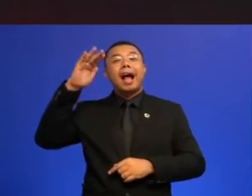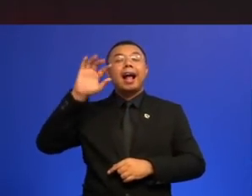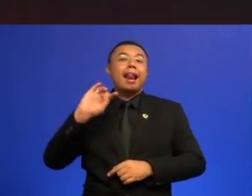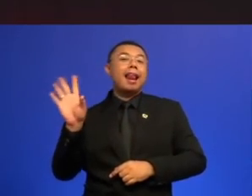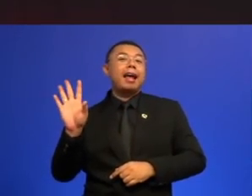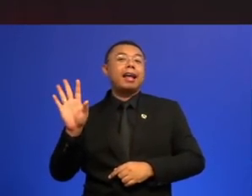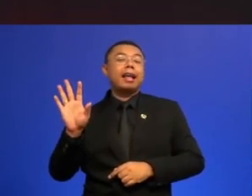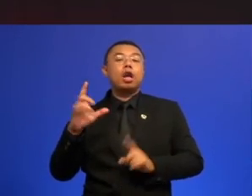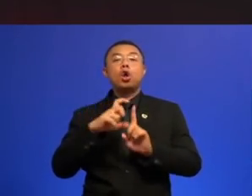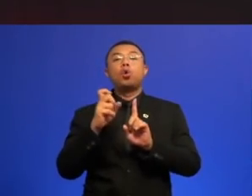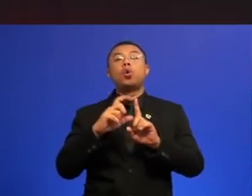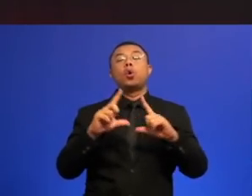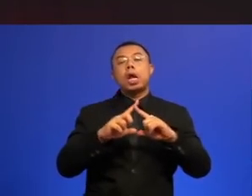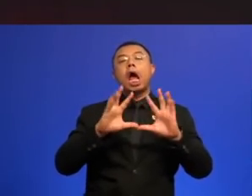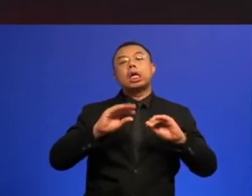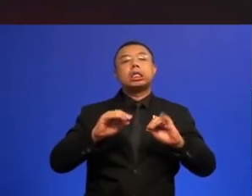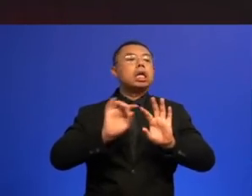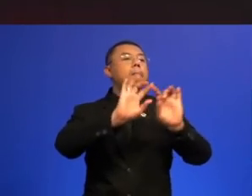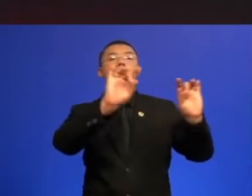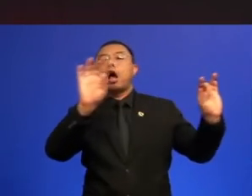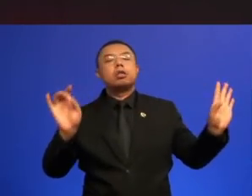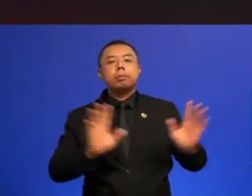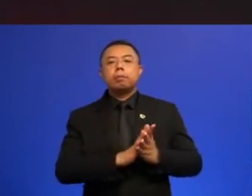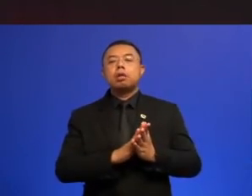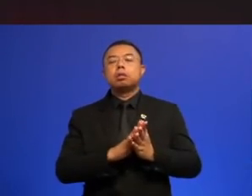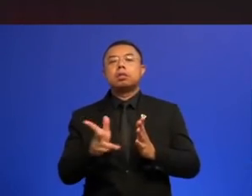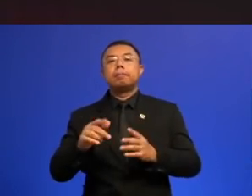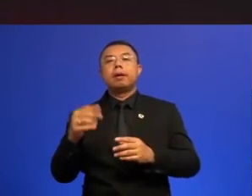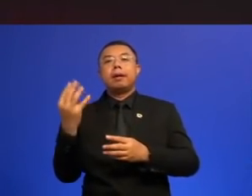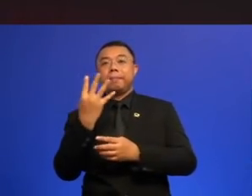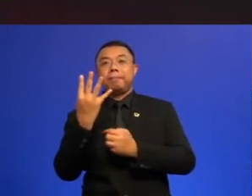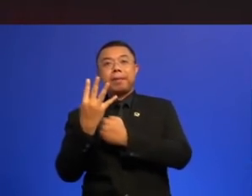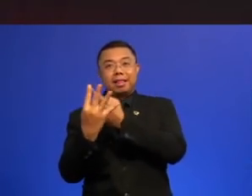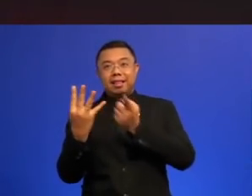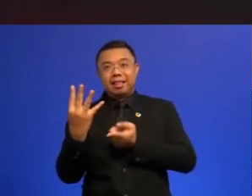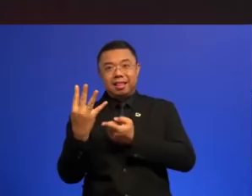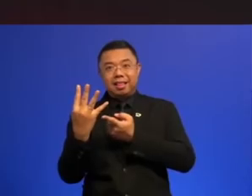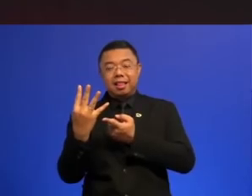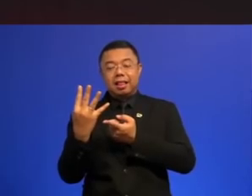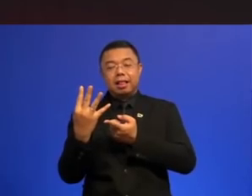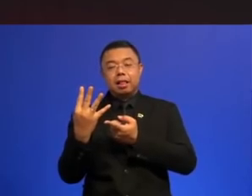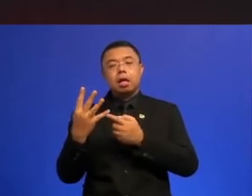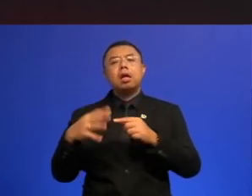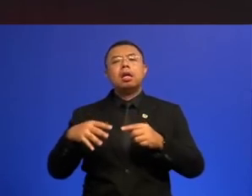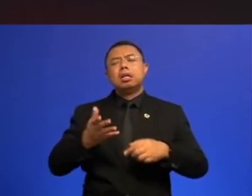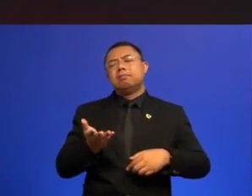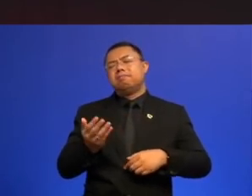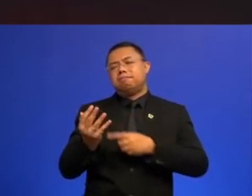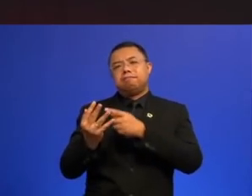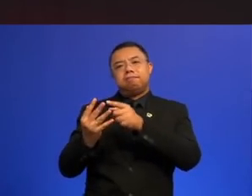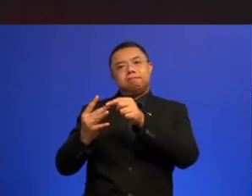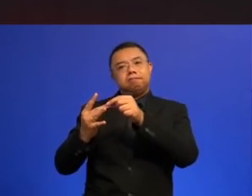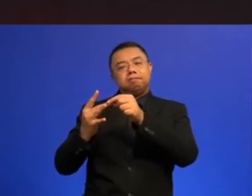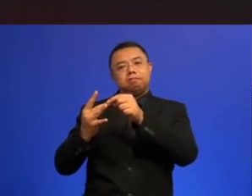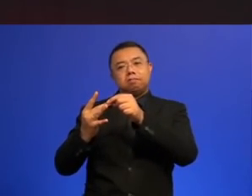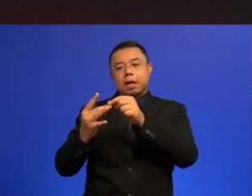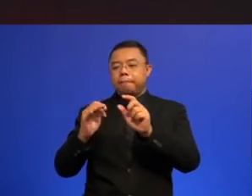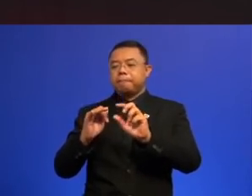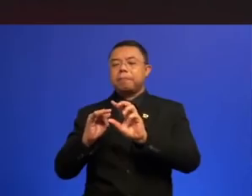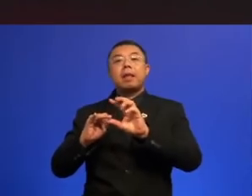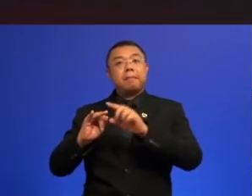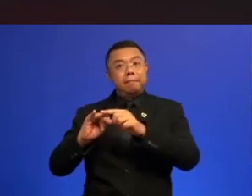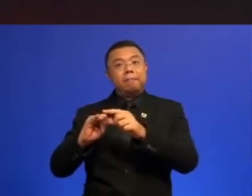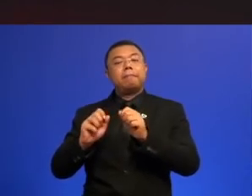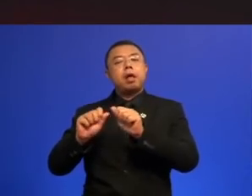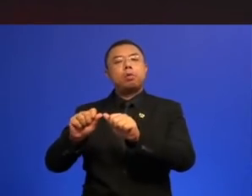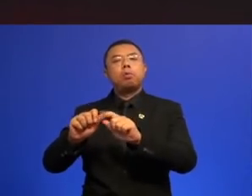yaitu seorang duda yang bekerja serabutan. Mereka empat bersaudara. Kehidupan yang memprihatinkan. Untungnya ada topangan